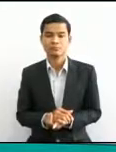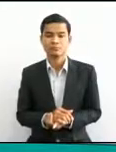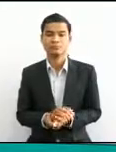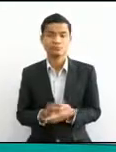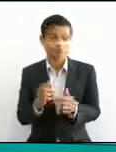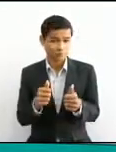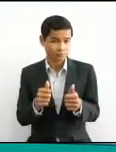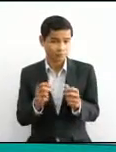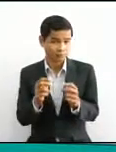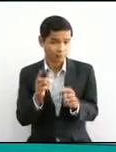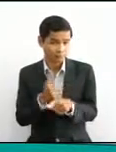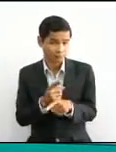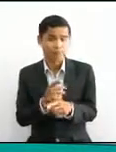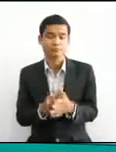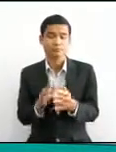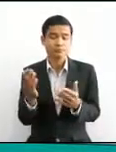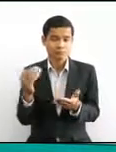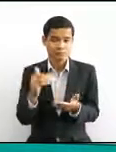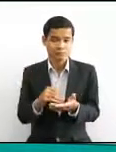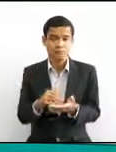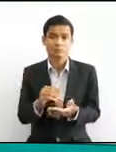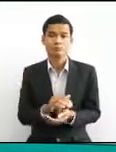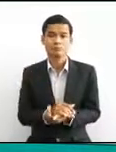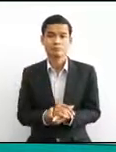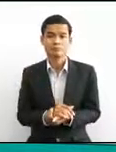tòa này con ta xong một đằng tiết